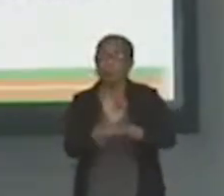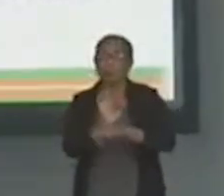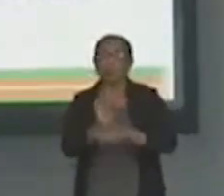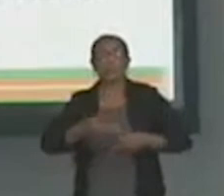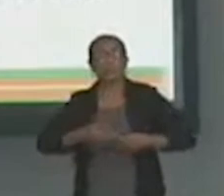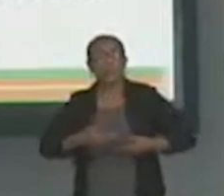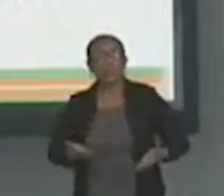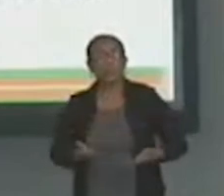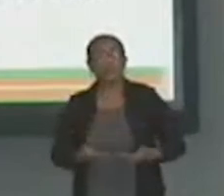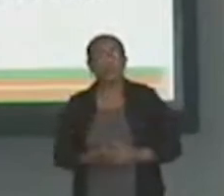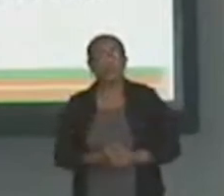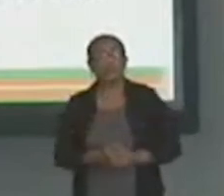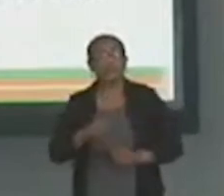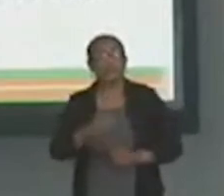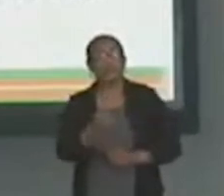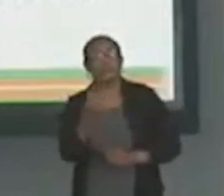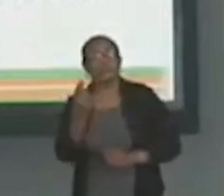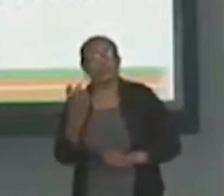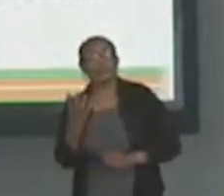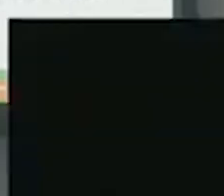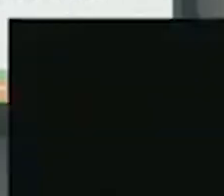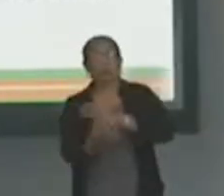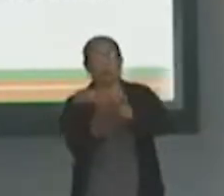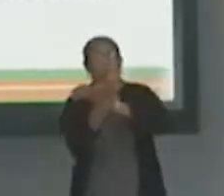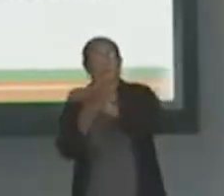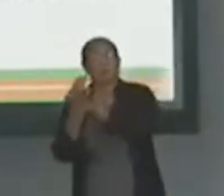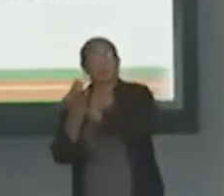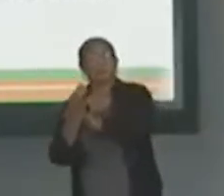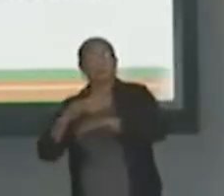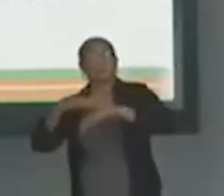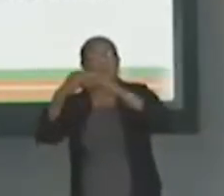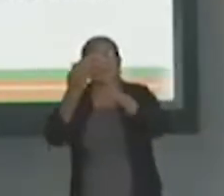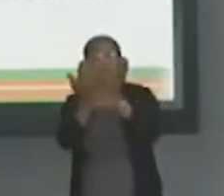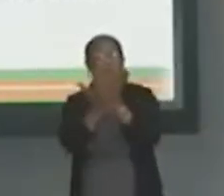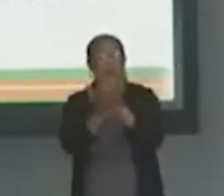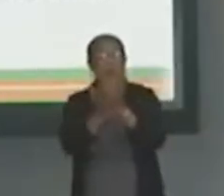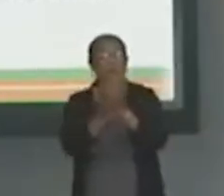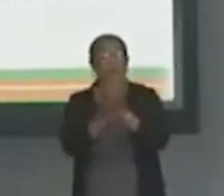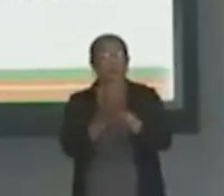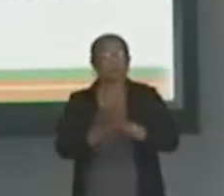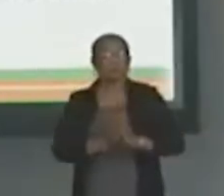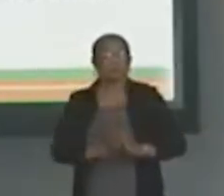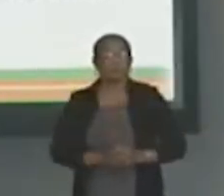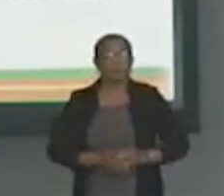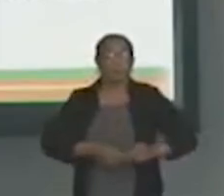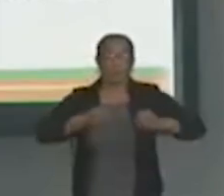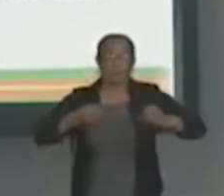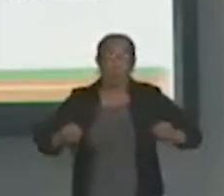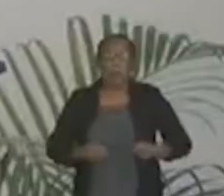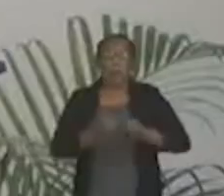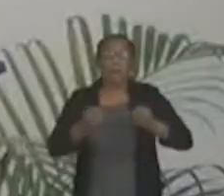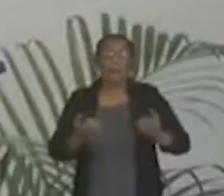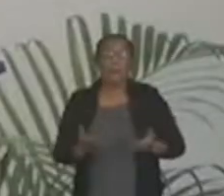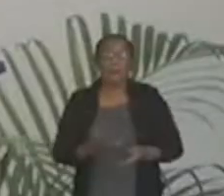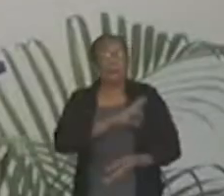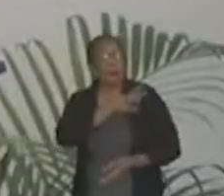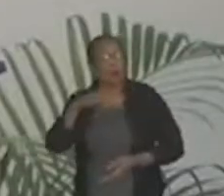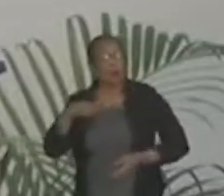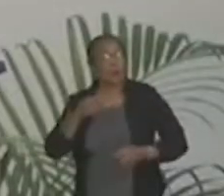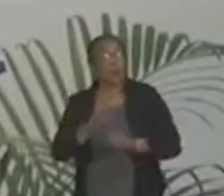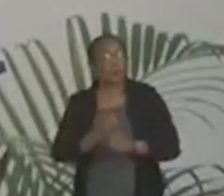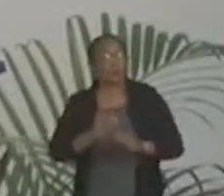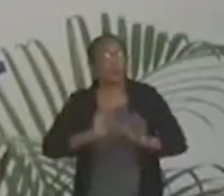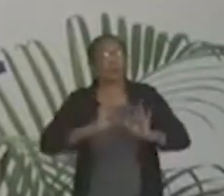Dit zijn een aantal van onze bijscholingen. Het is een heleboel. We hebben zorgcoördinatie. We doen zaken